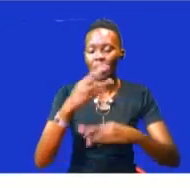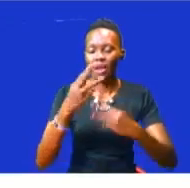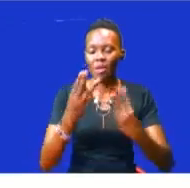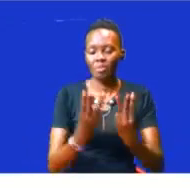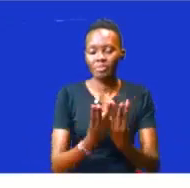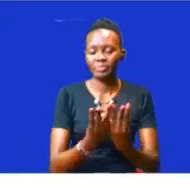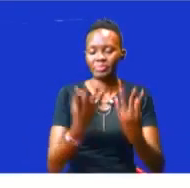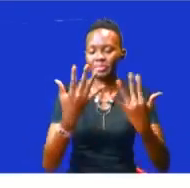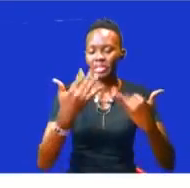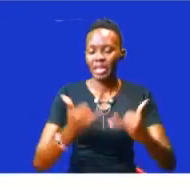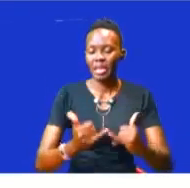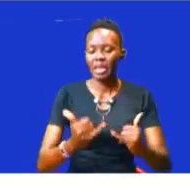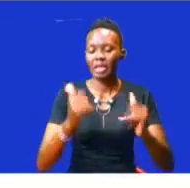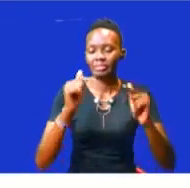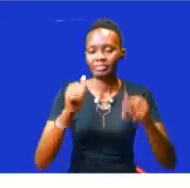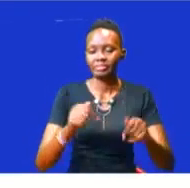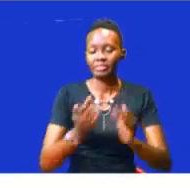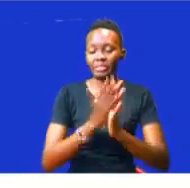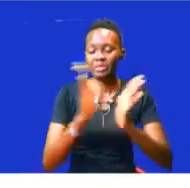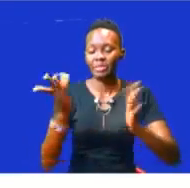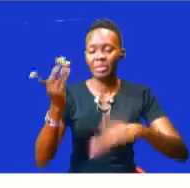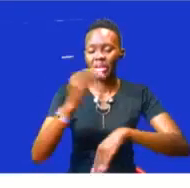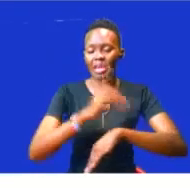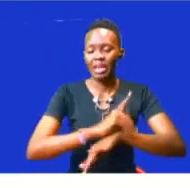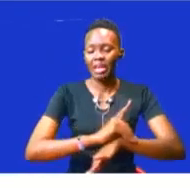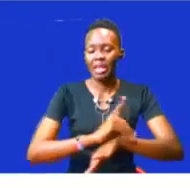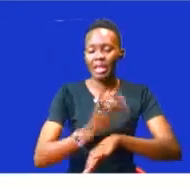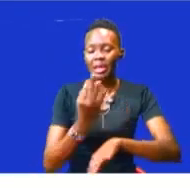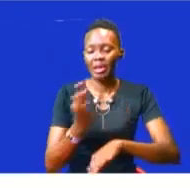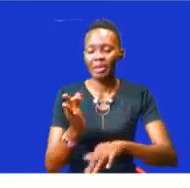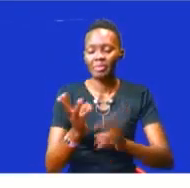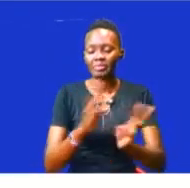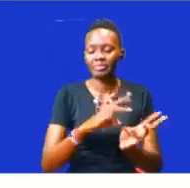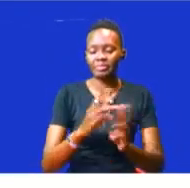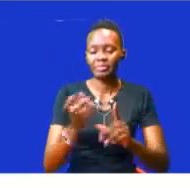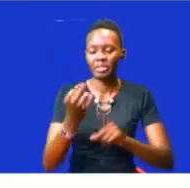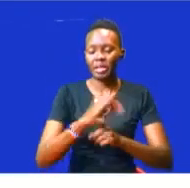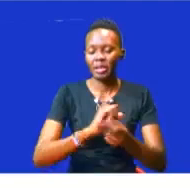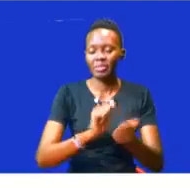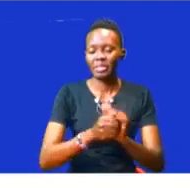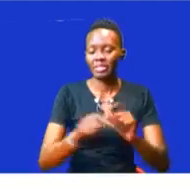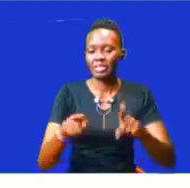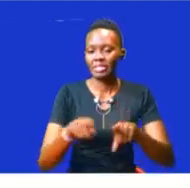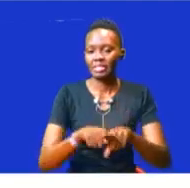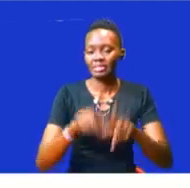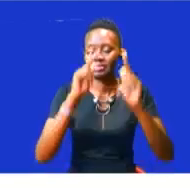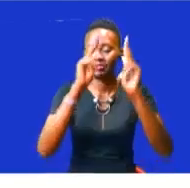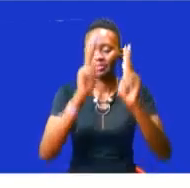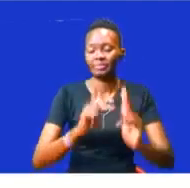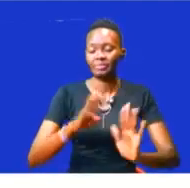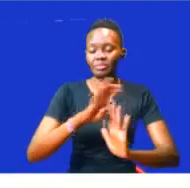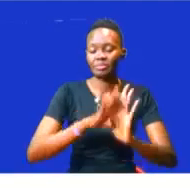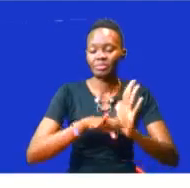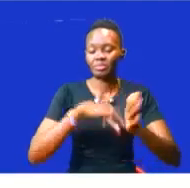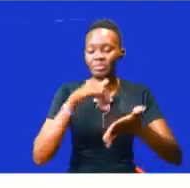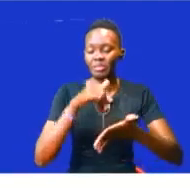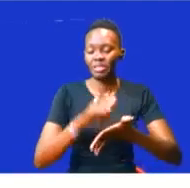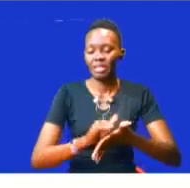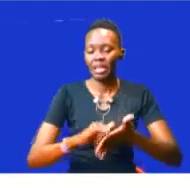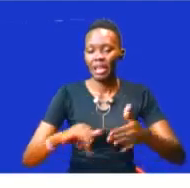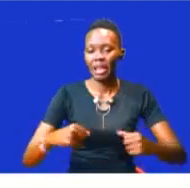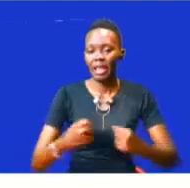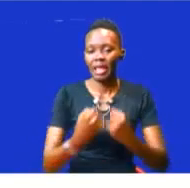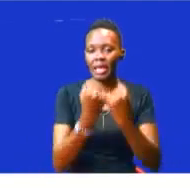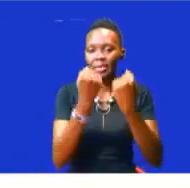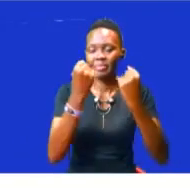odiochieng' onogo mano mar futo mar kor lwasi ka bende kaontinendi mano ma Kisumu. Chenro kata nyasi ma kamano endo ne obagi